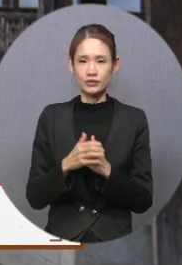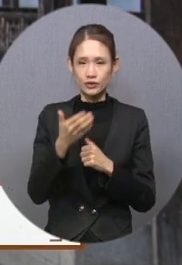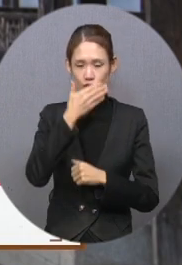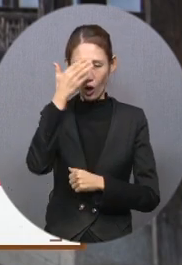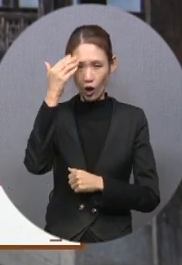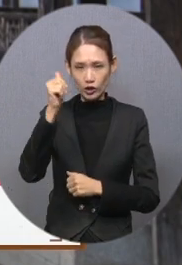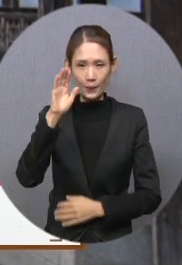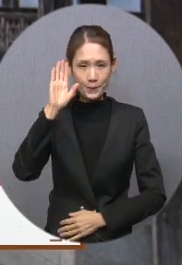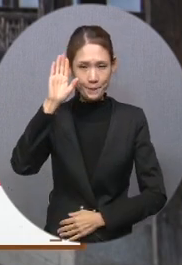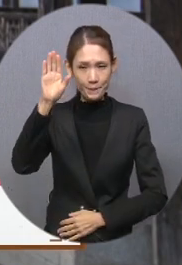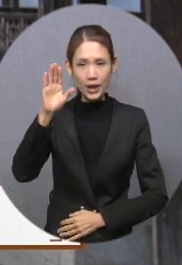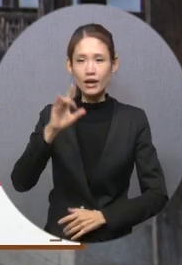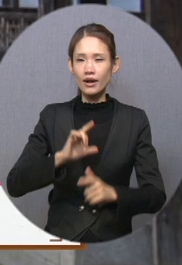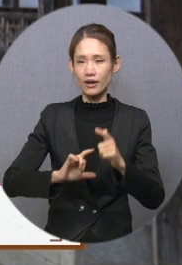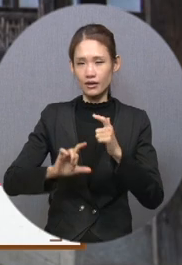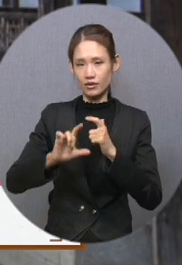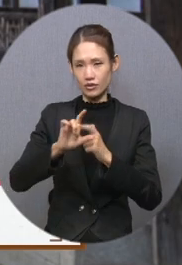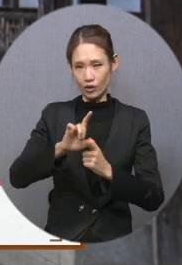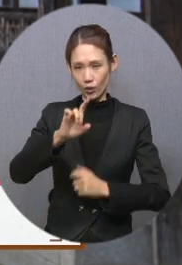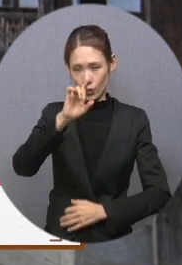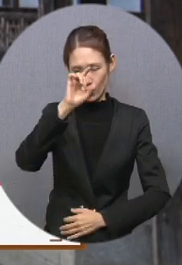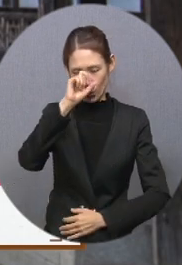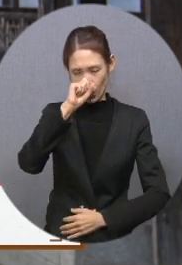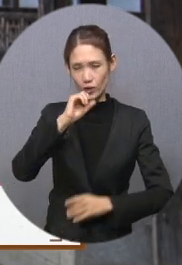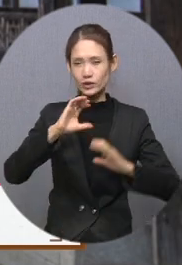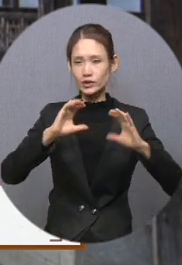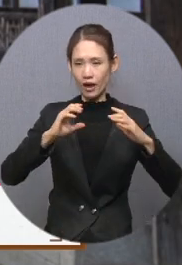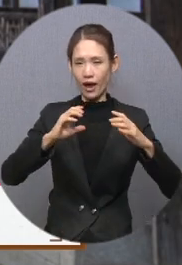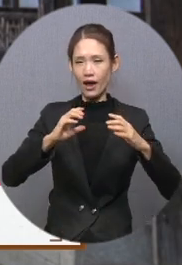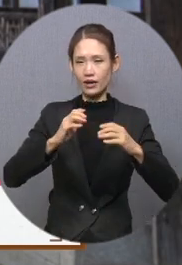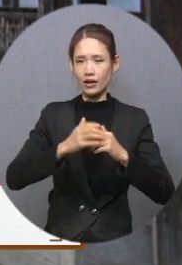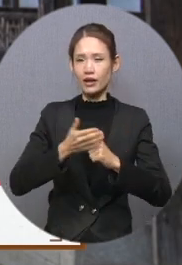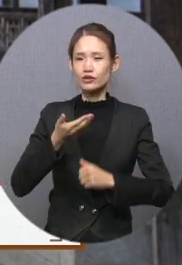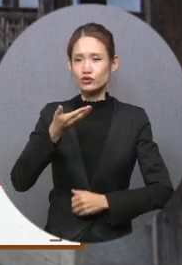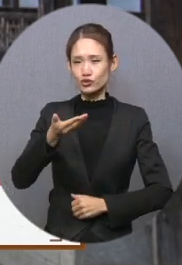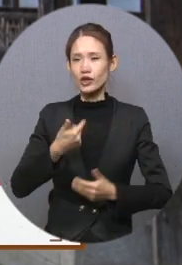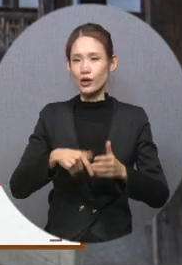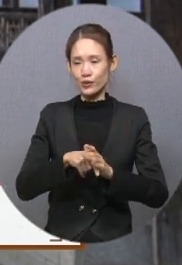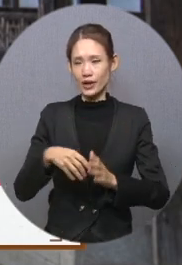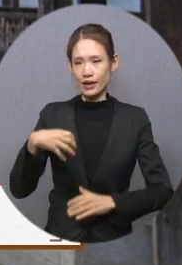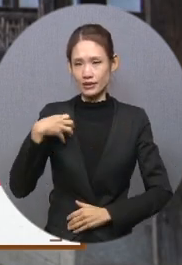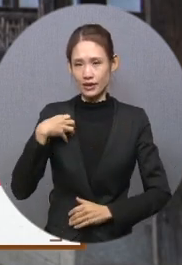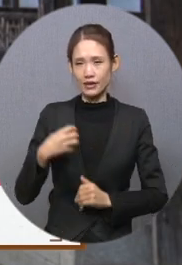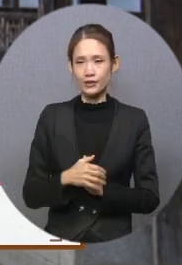청년과 미래 세대에게 더 나은 나라를 물려줄 책임,